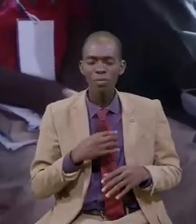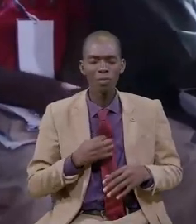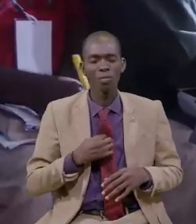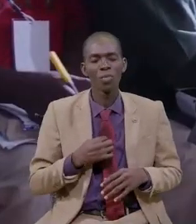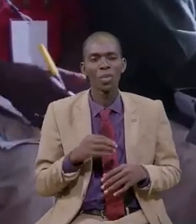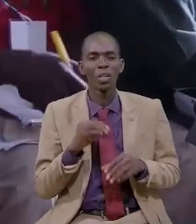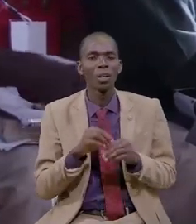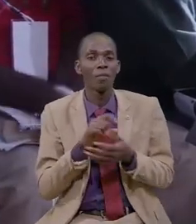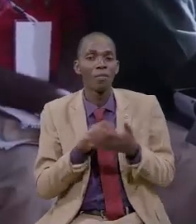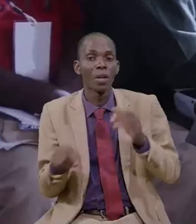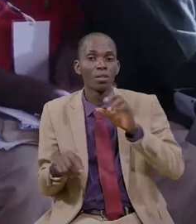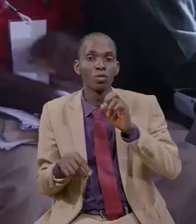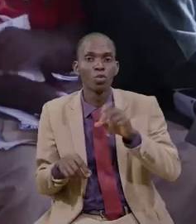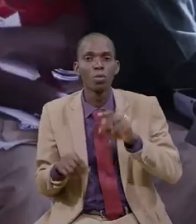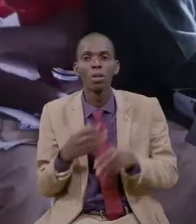12.